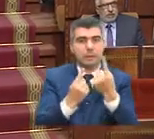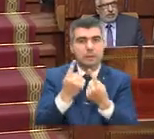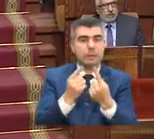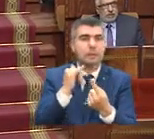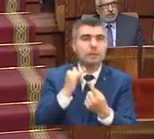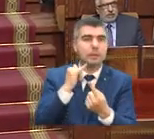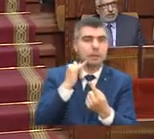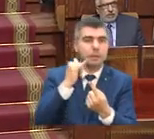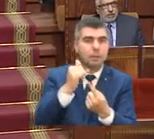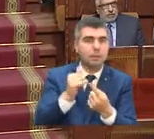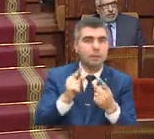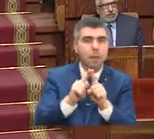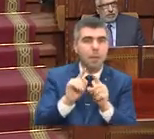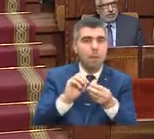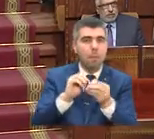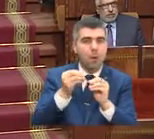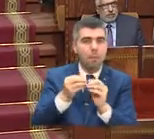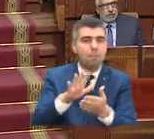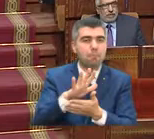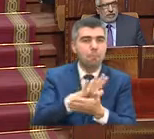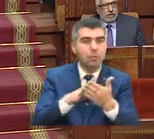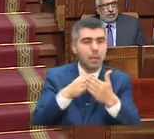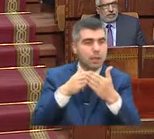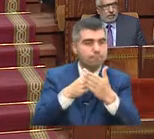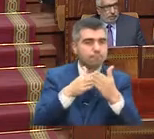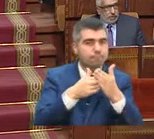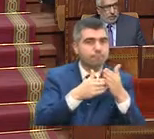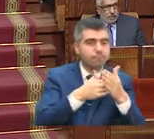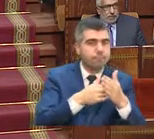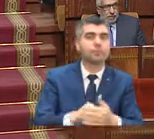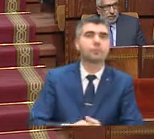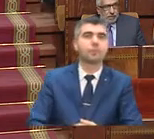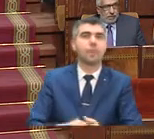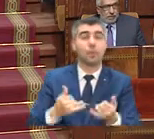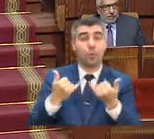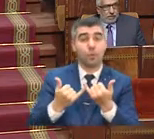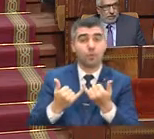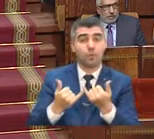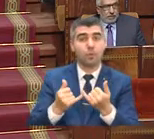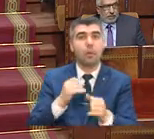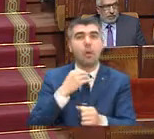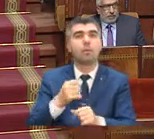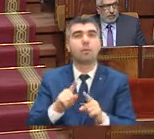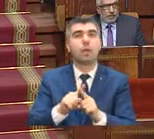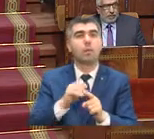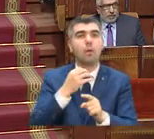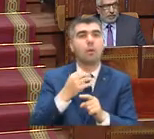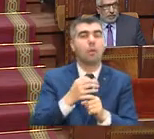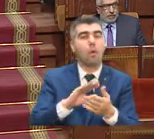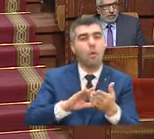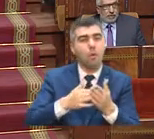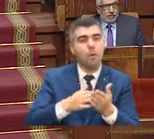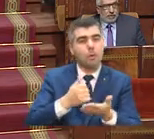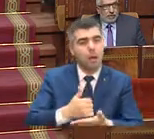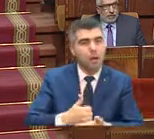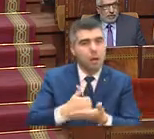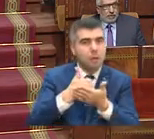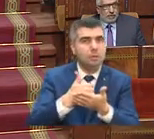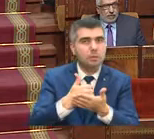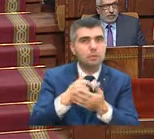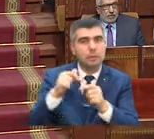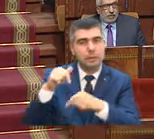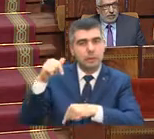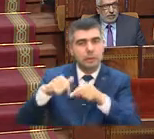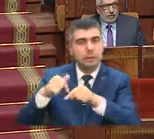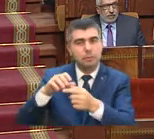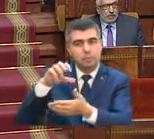المتبقي وتجاوز مجموعة من المعيقات. أولاً نلتمس منكم سيد الوزير تدخل مباشر لرفع الحيف الذي تعاني منه ساكنة مجموعة